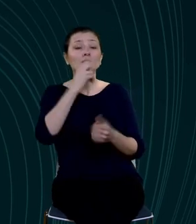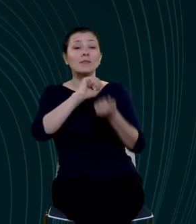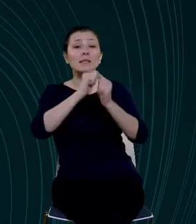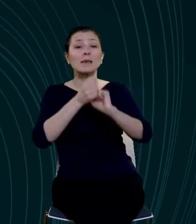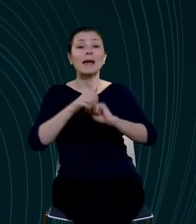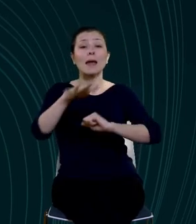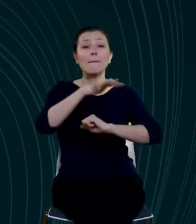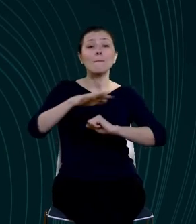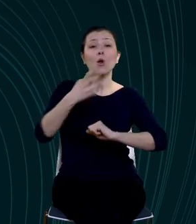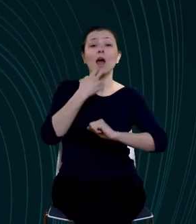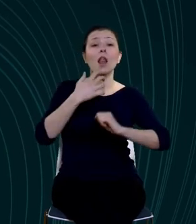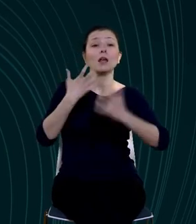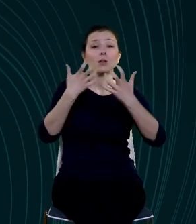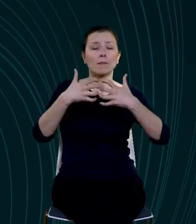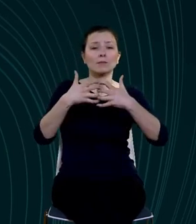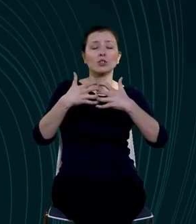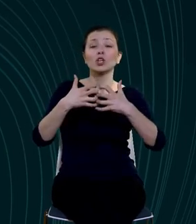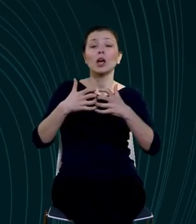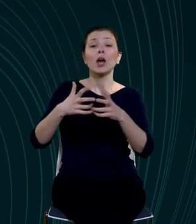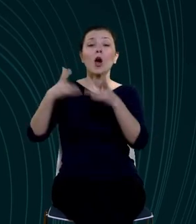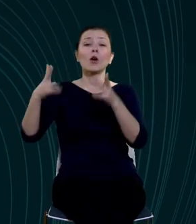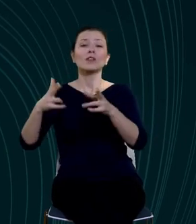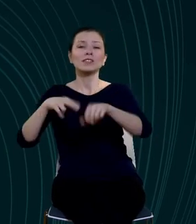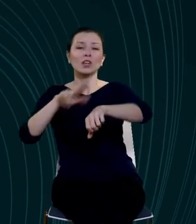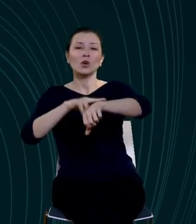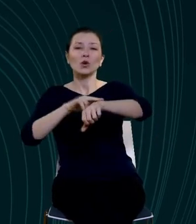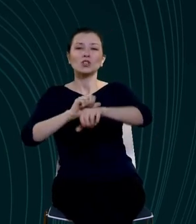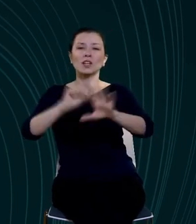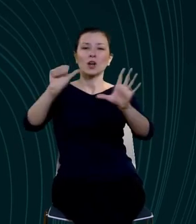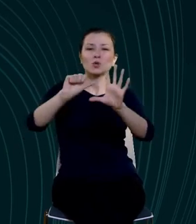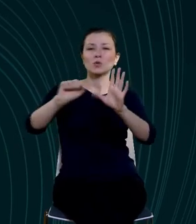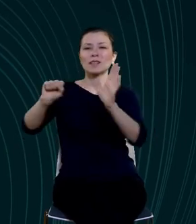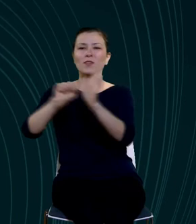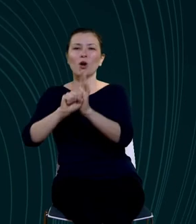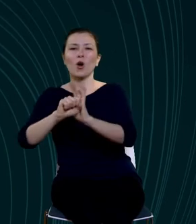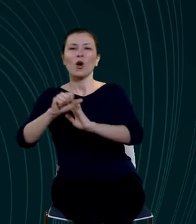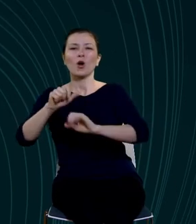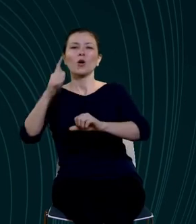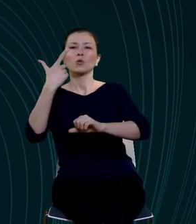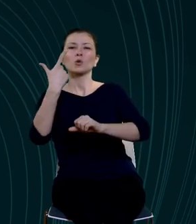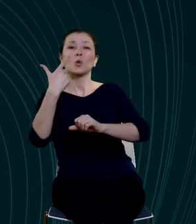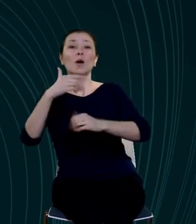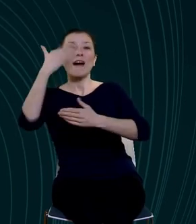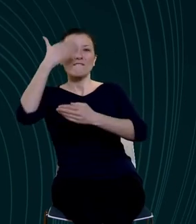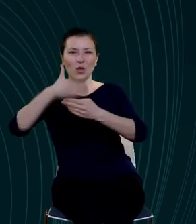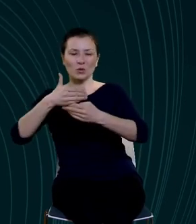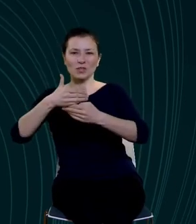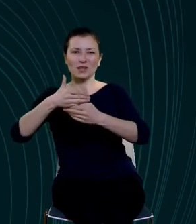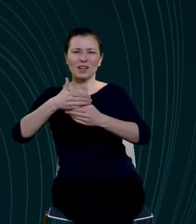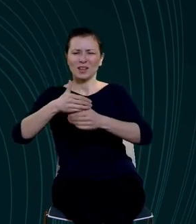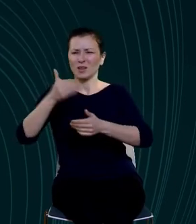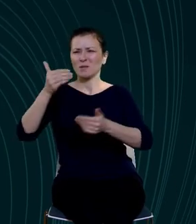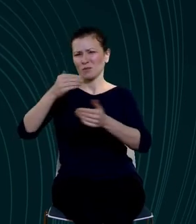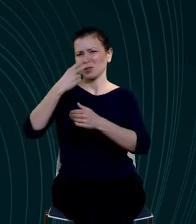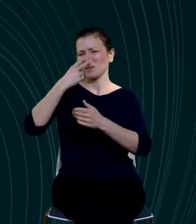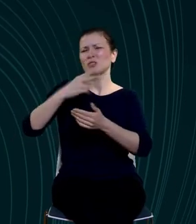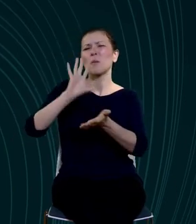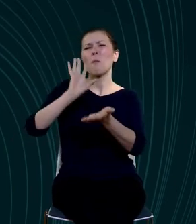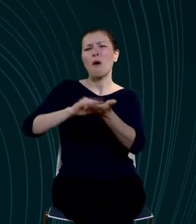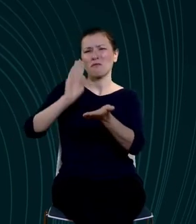elektromagnetycznego pomiędzy godzinami z kolei teraz szóstą rano a drugą w nocy, to można stwierdzić, że to jest powtarzalne tak